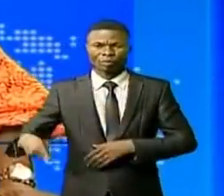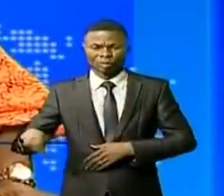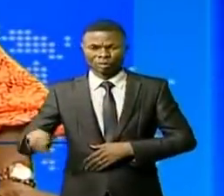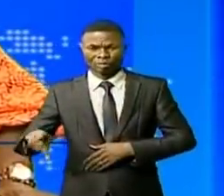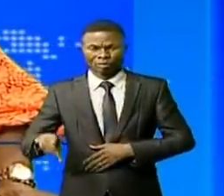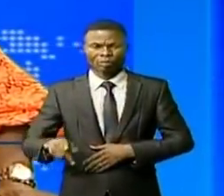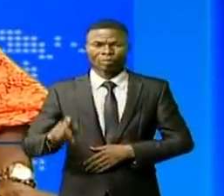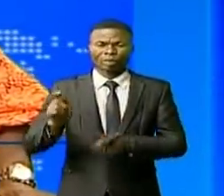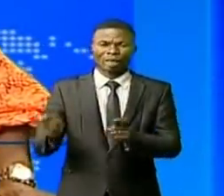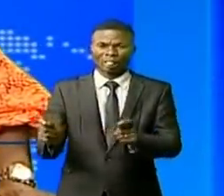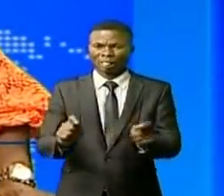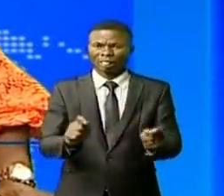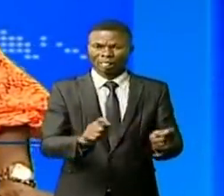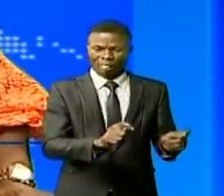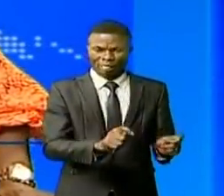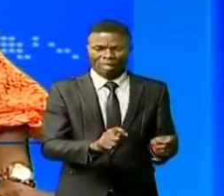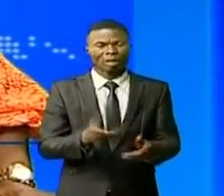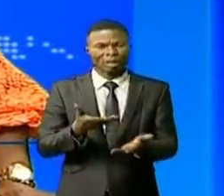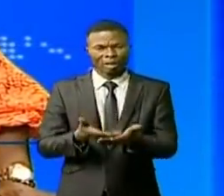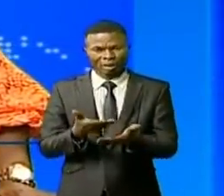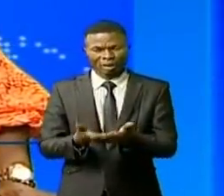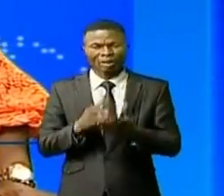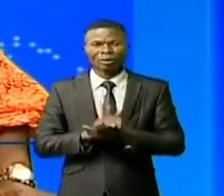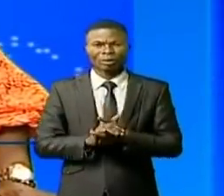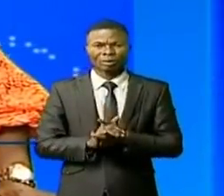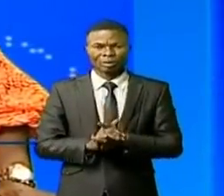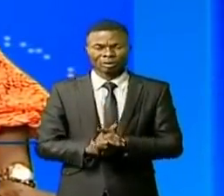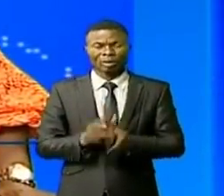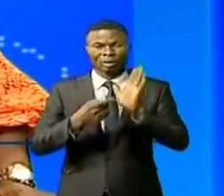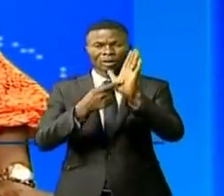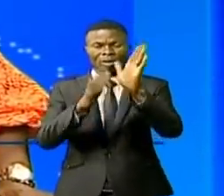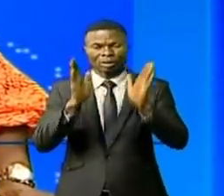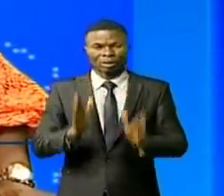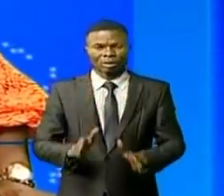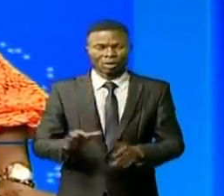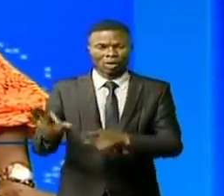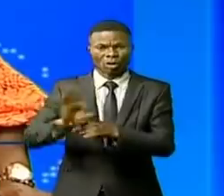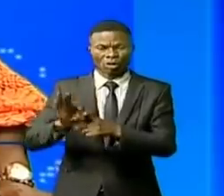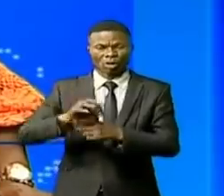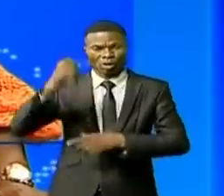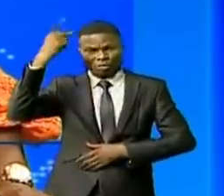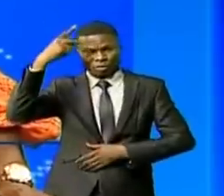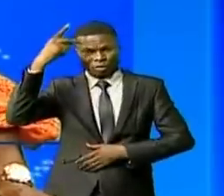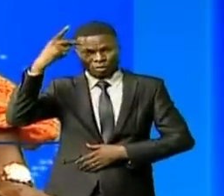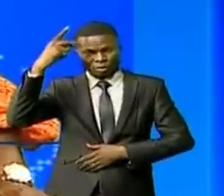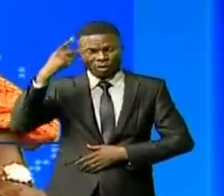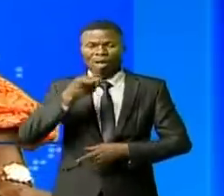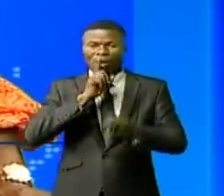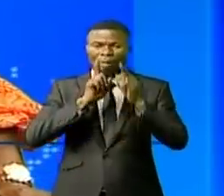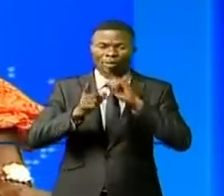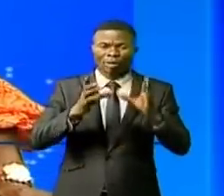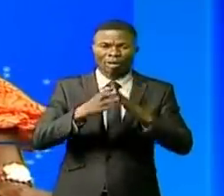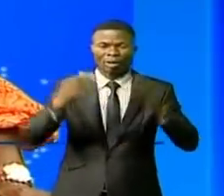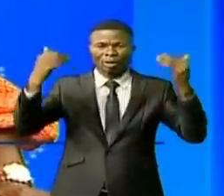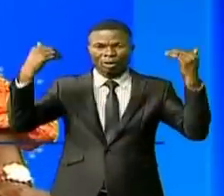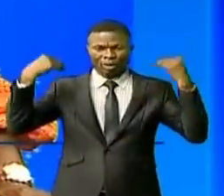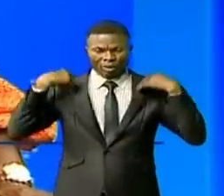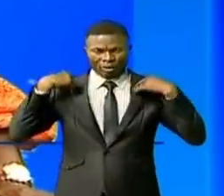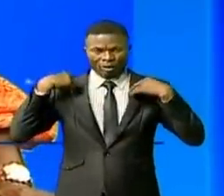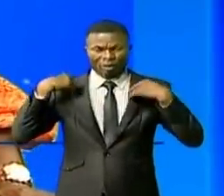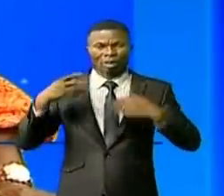du Tanganyika, Samba Kayabalamuni. Ce représentant des formations politiques ont échangé avec le chef de